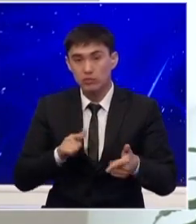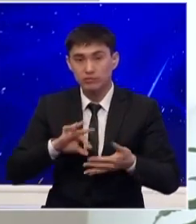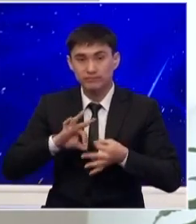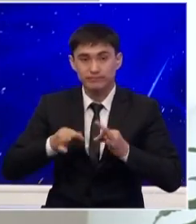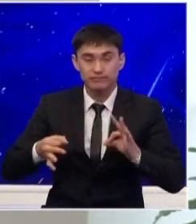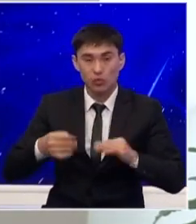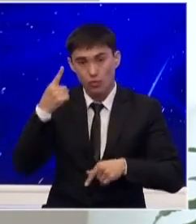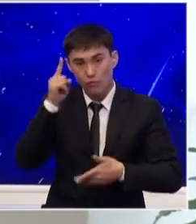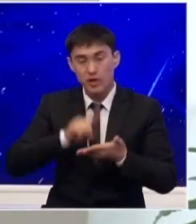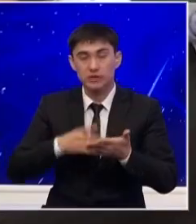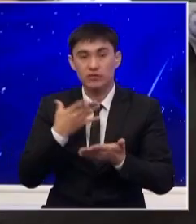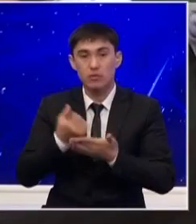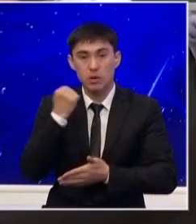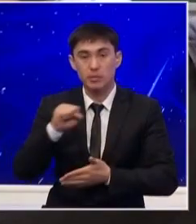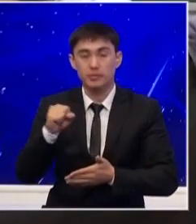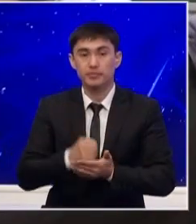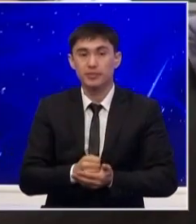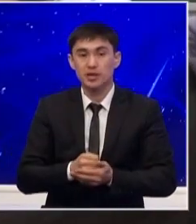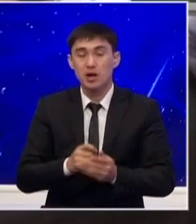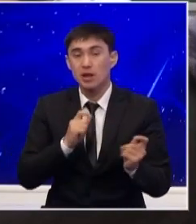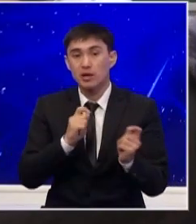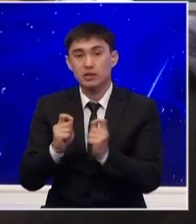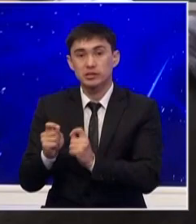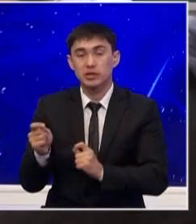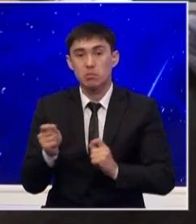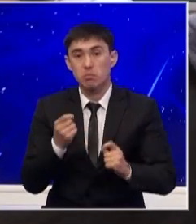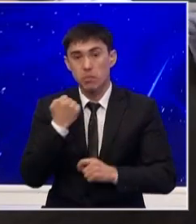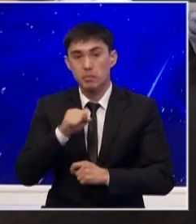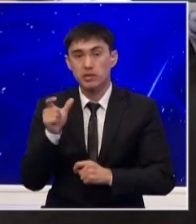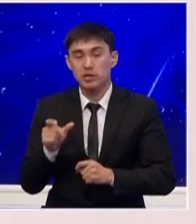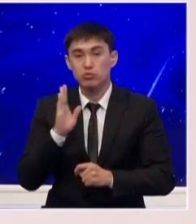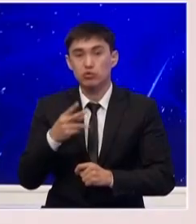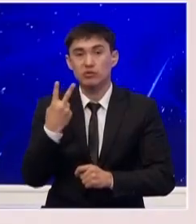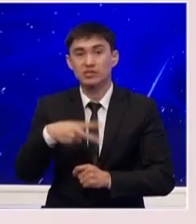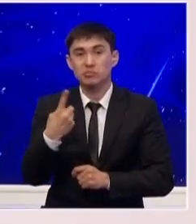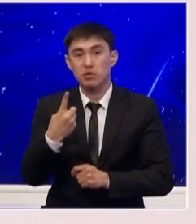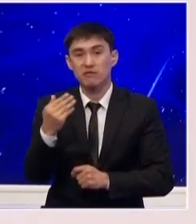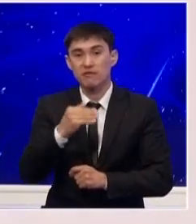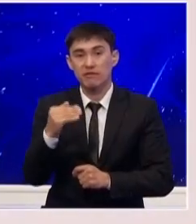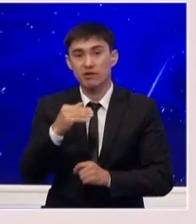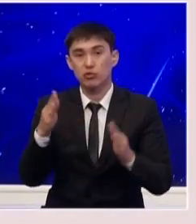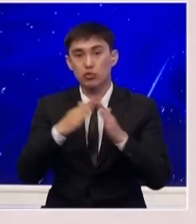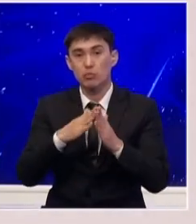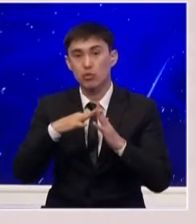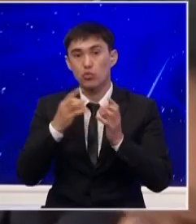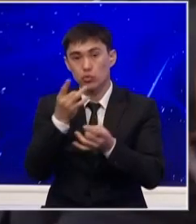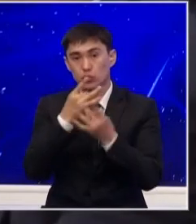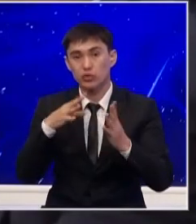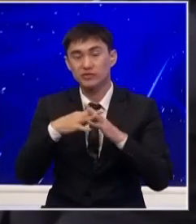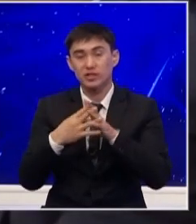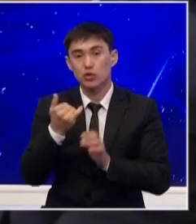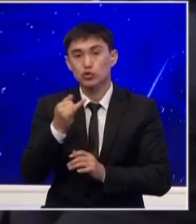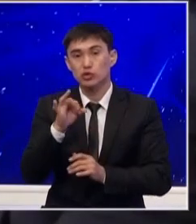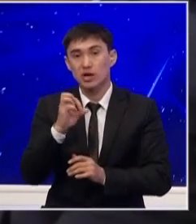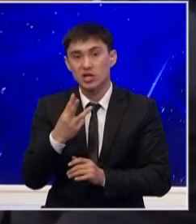потому уверен в своей победе. Церемония награждения победителей состоится 21 февраля в Доме культуры села Узнагаш. Отметим,